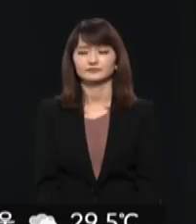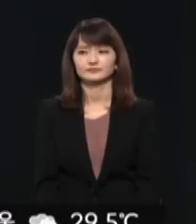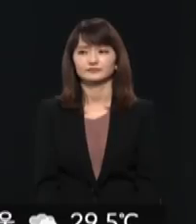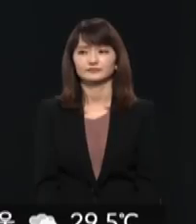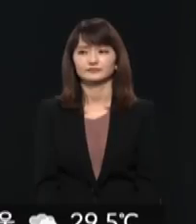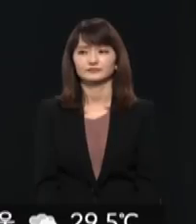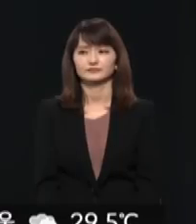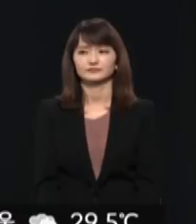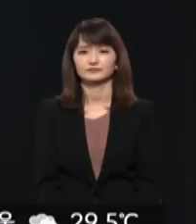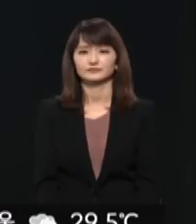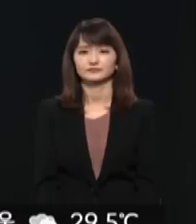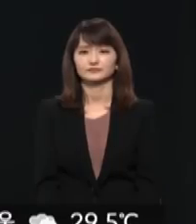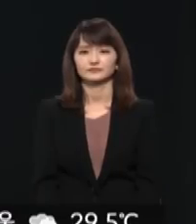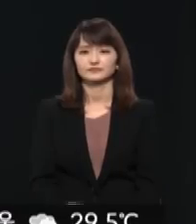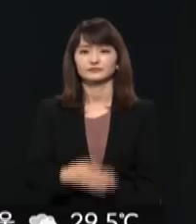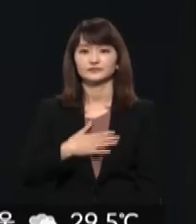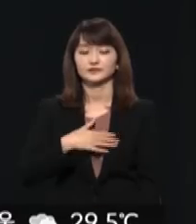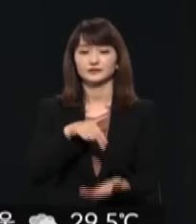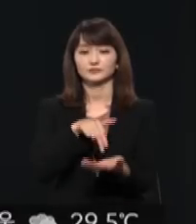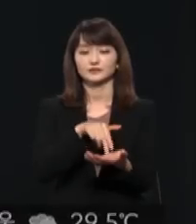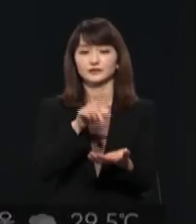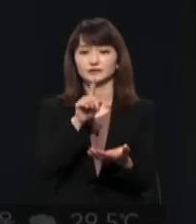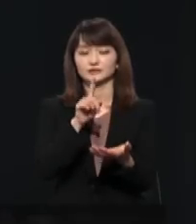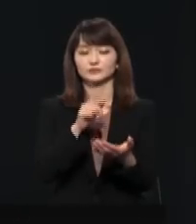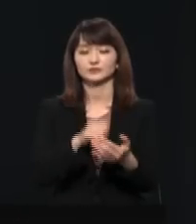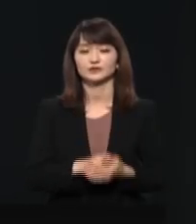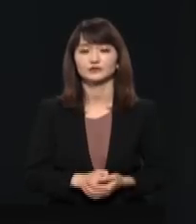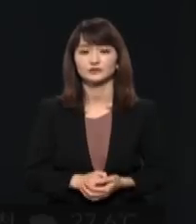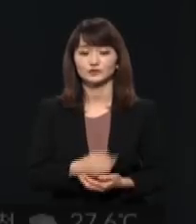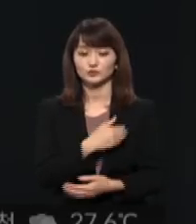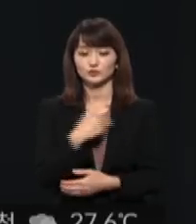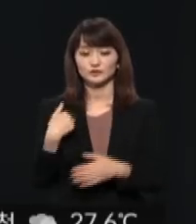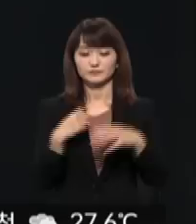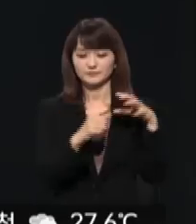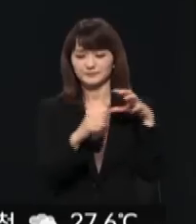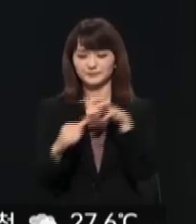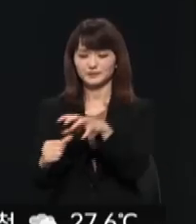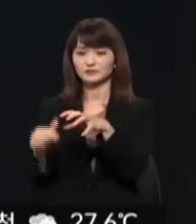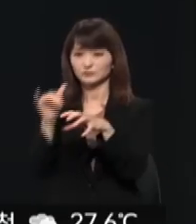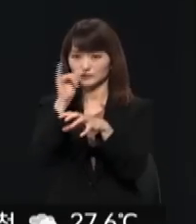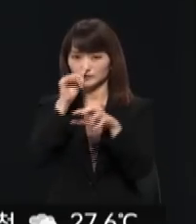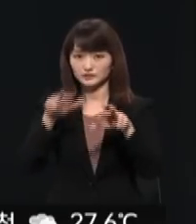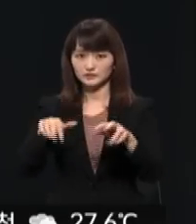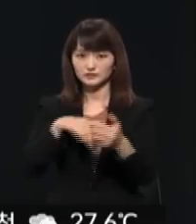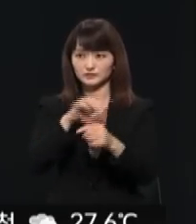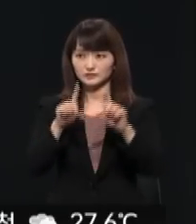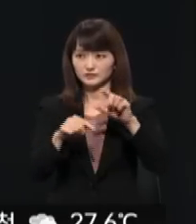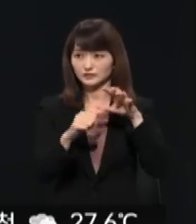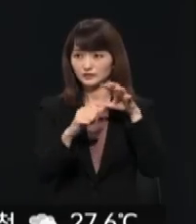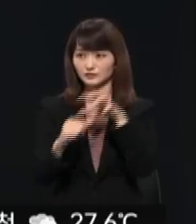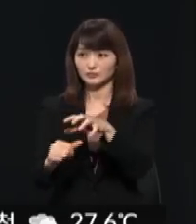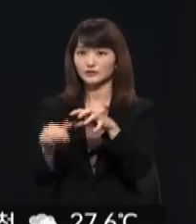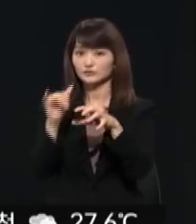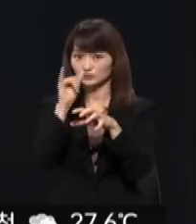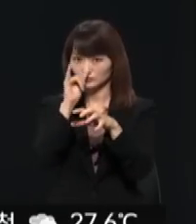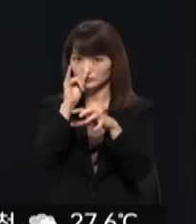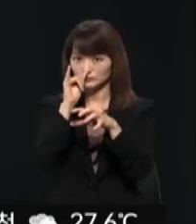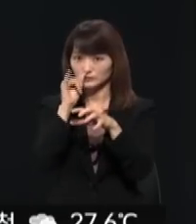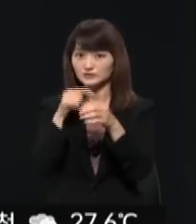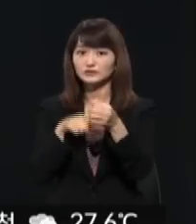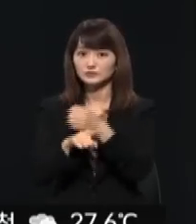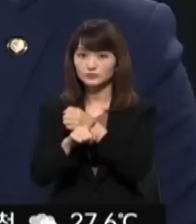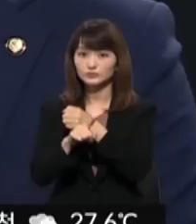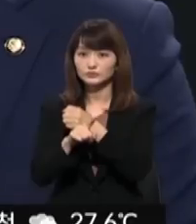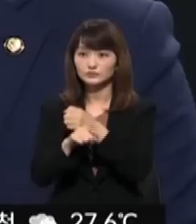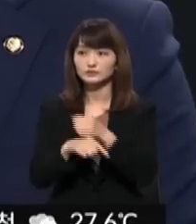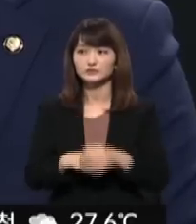있었을 수 있다 이렇게 보고 있습니다 뭐 누구라고 특정을 하긴 어렵지만 충분히이 상황 속에서 압박은 있을 수 있다 이렇게 보고 있는데요 그 이유가